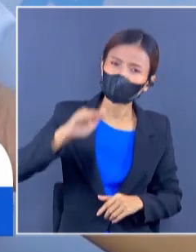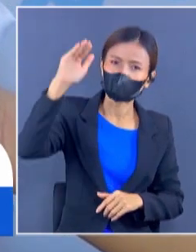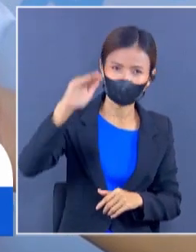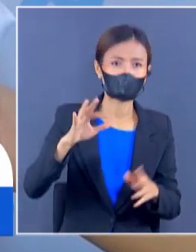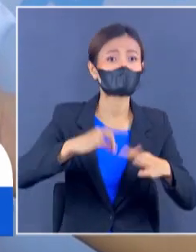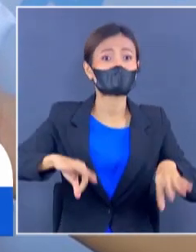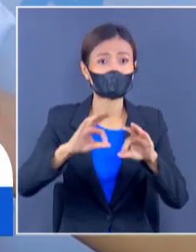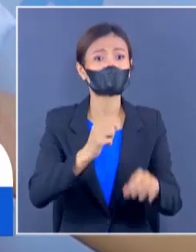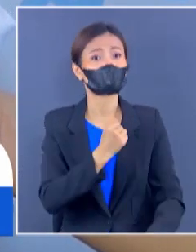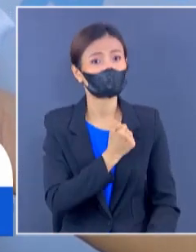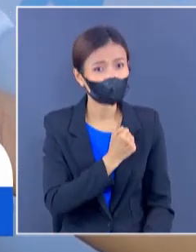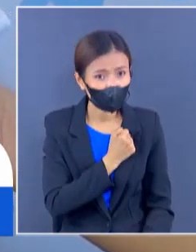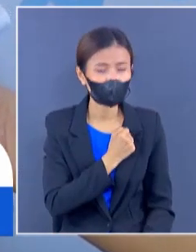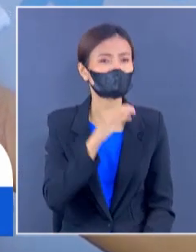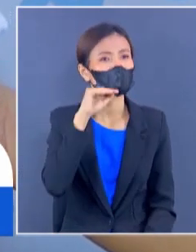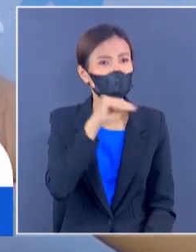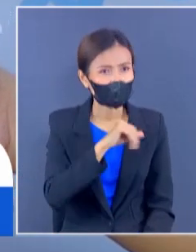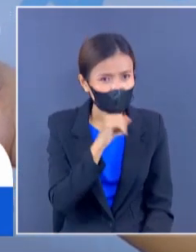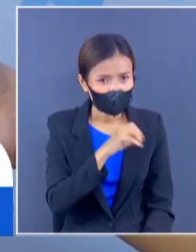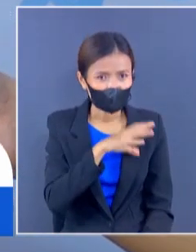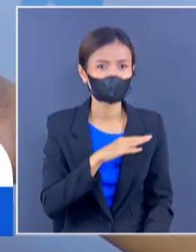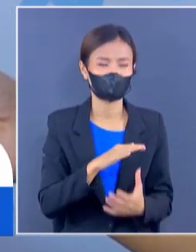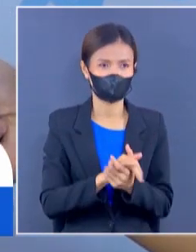ก็ขยันค่ะ